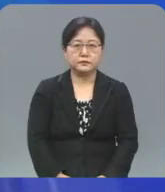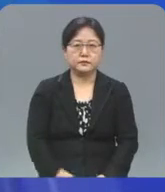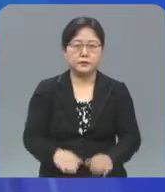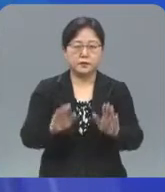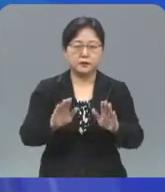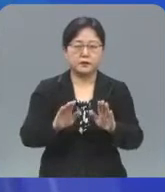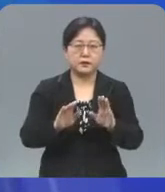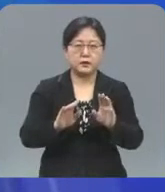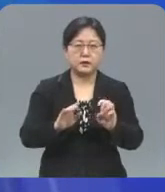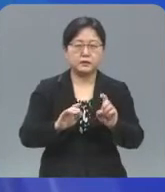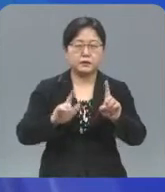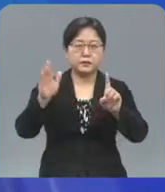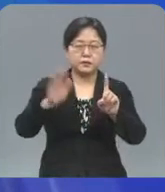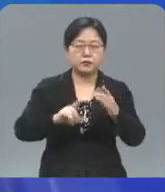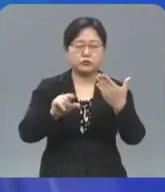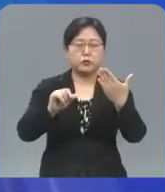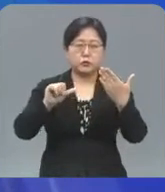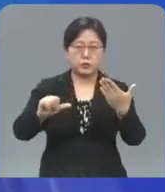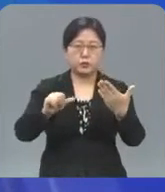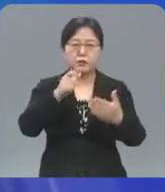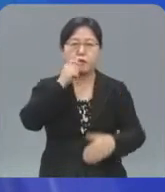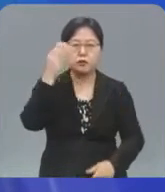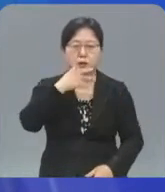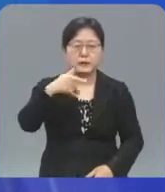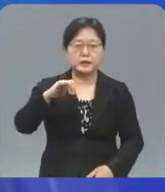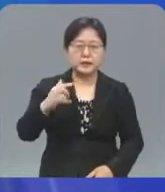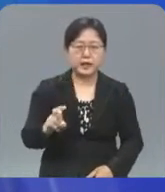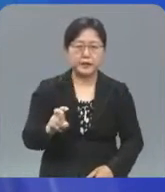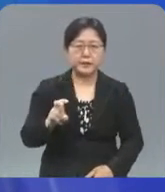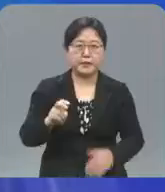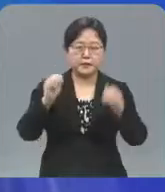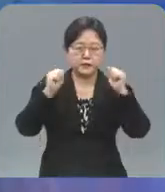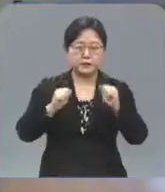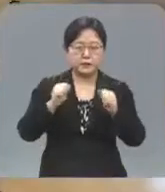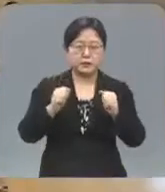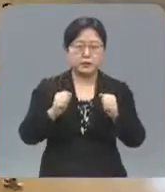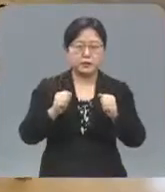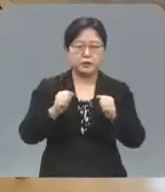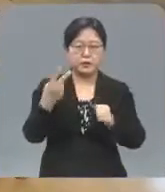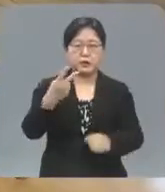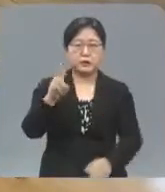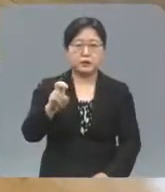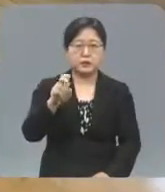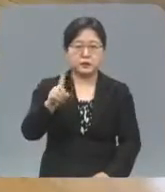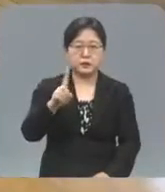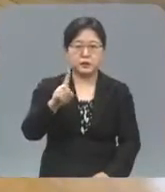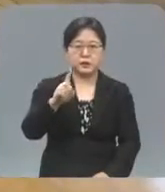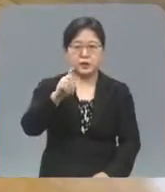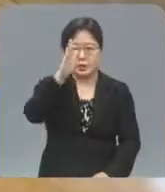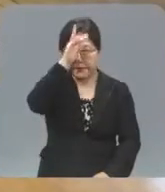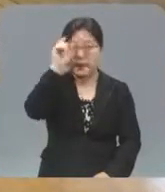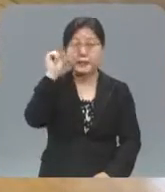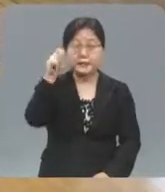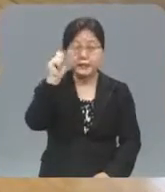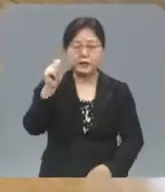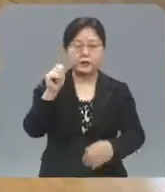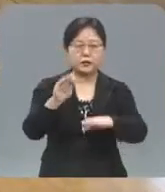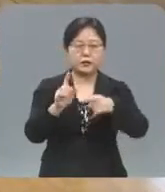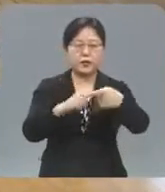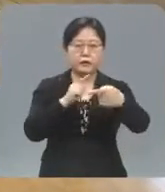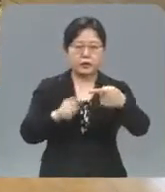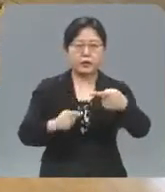오는 31일부터 9월 5일까지 여수시 진남체육관에서 열릴 예정이었던 2021 코리아 오픈 배드민턴